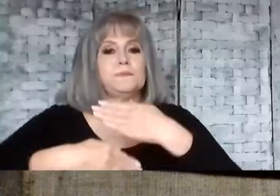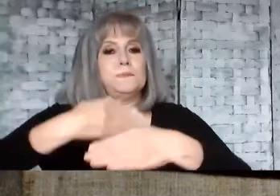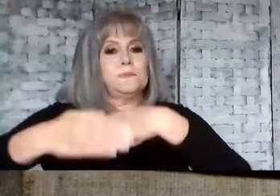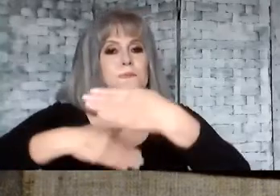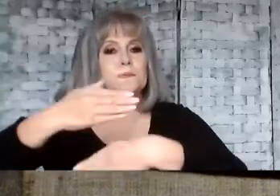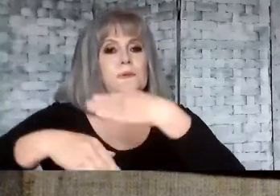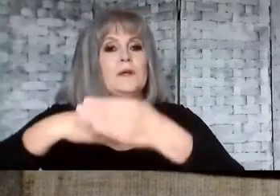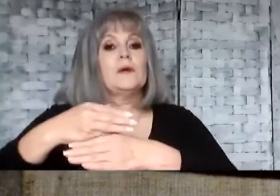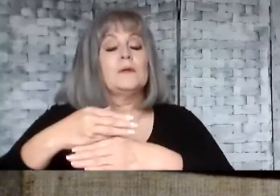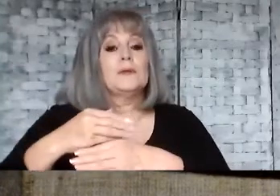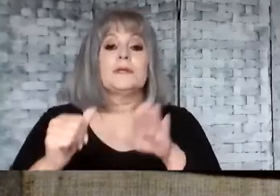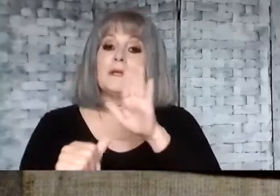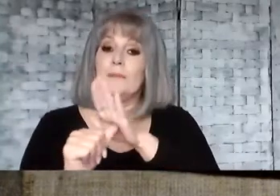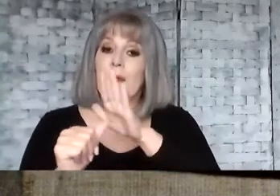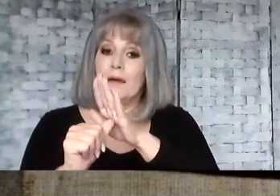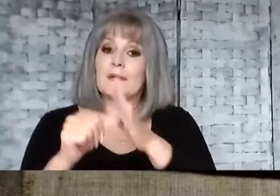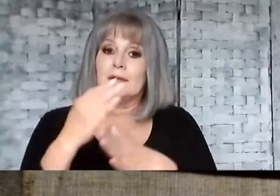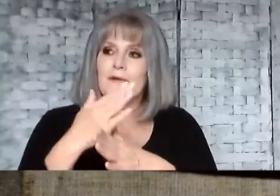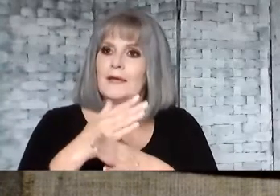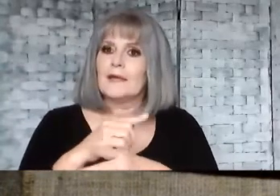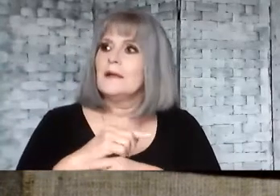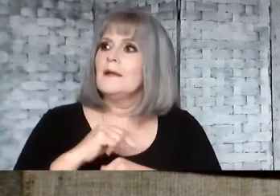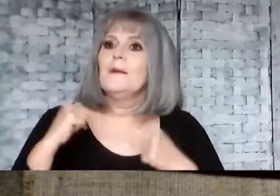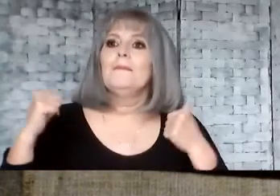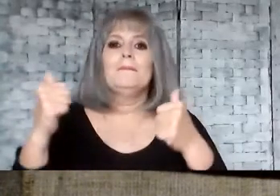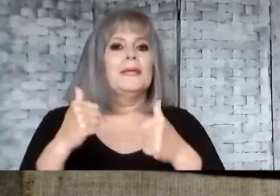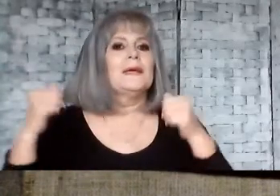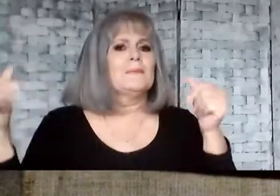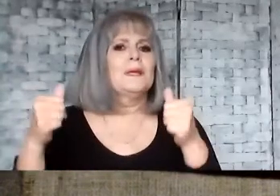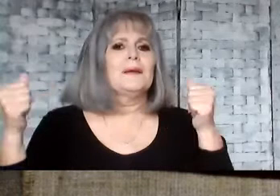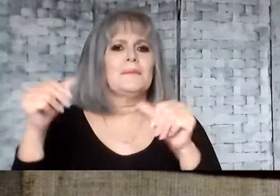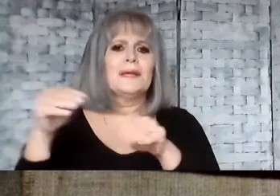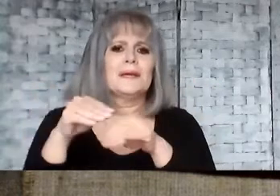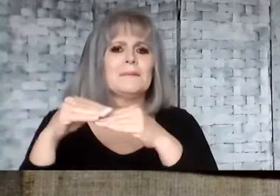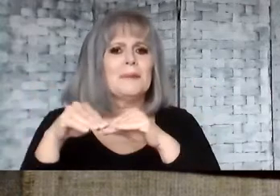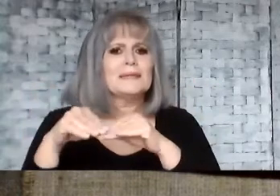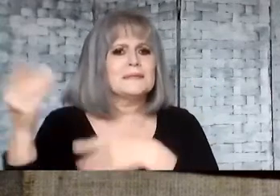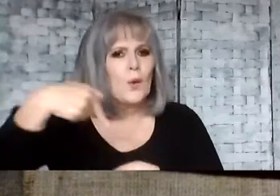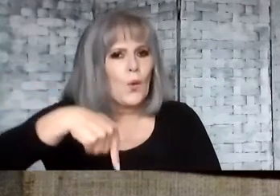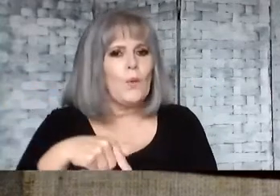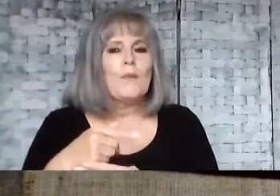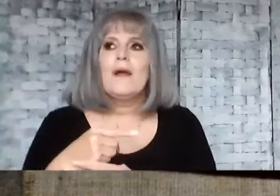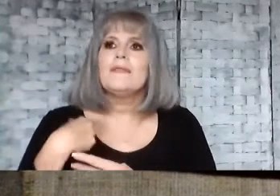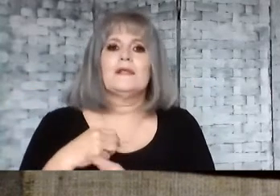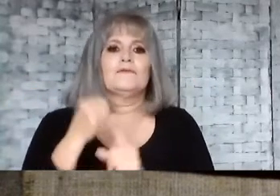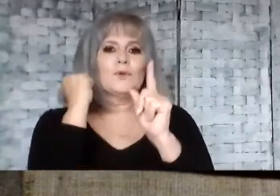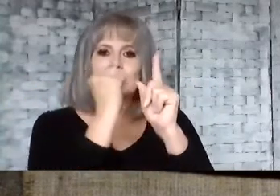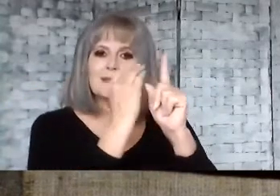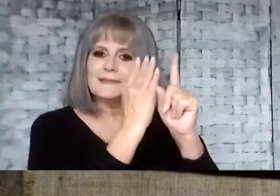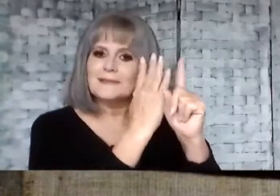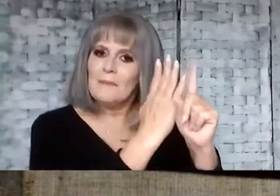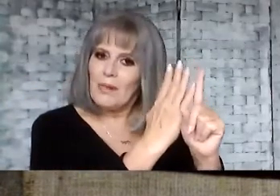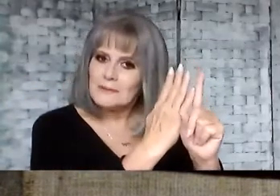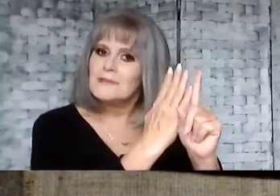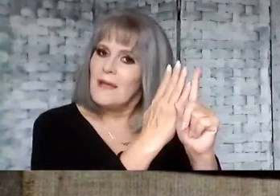werk. En nog meer mense het die boodskap van Jesus gehoor. Baie mense het disippels